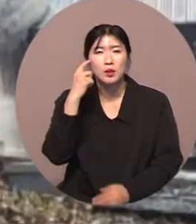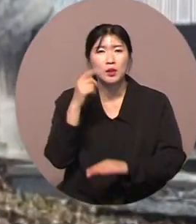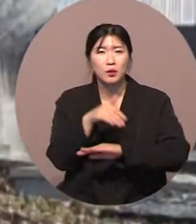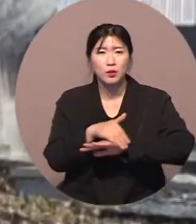계획입니다